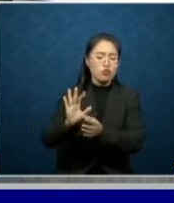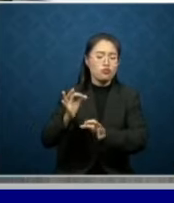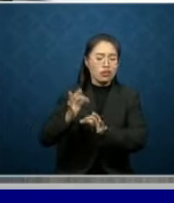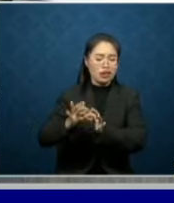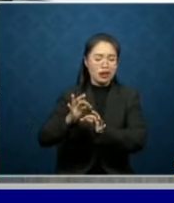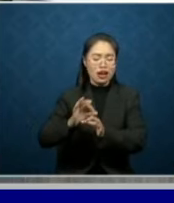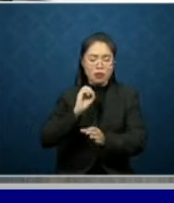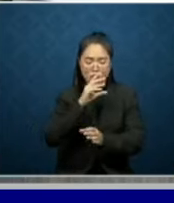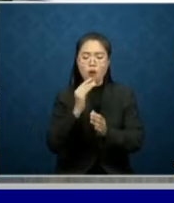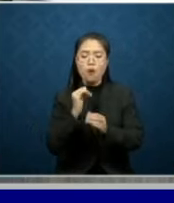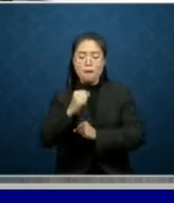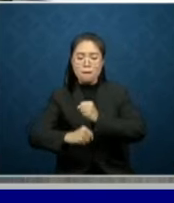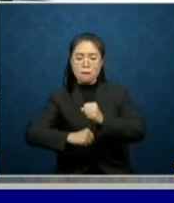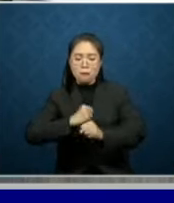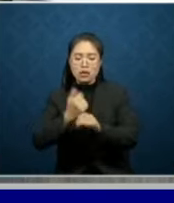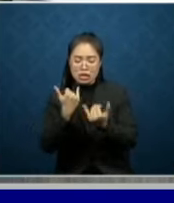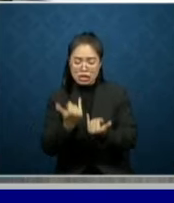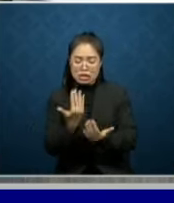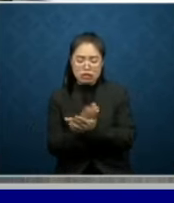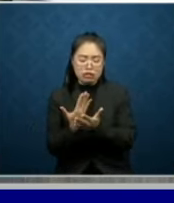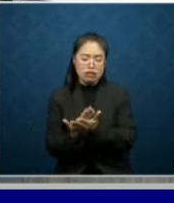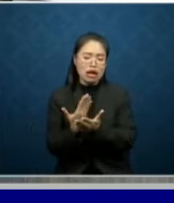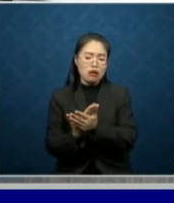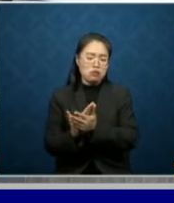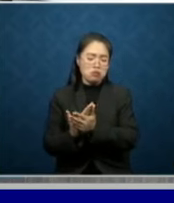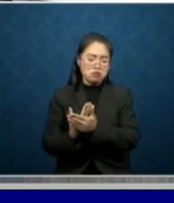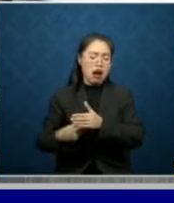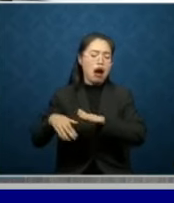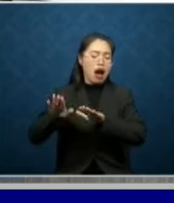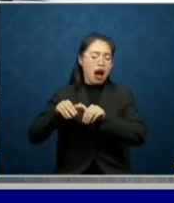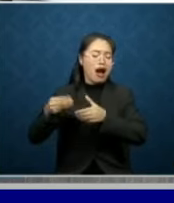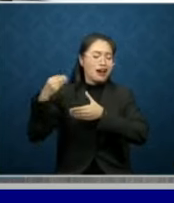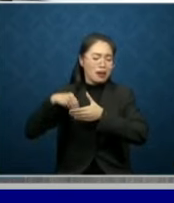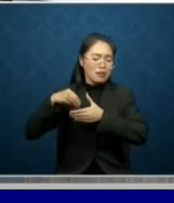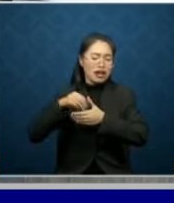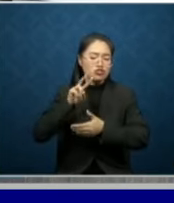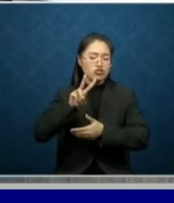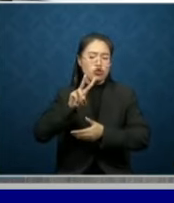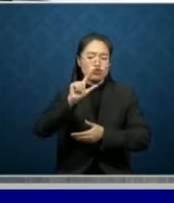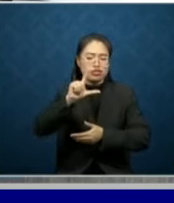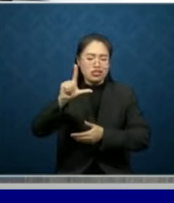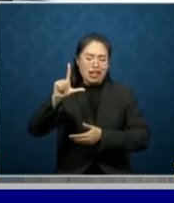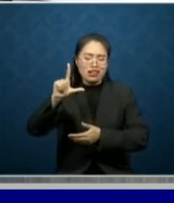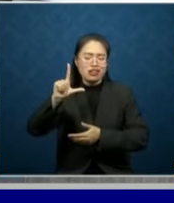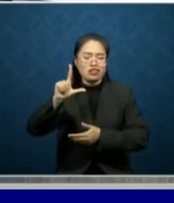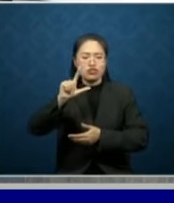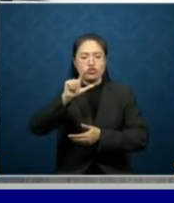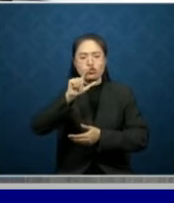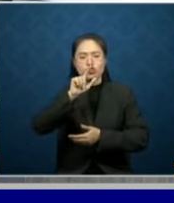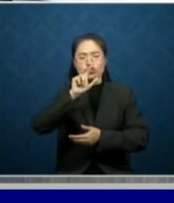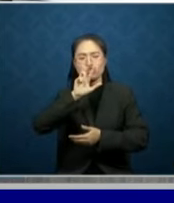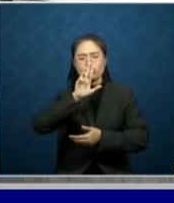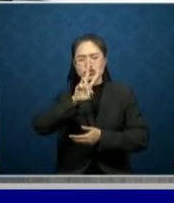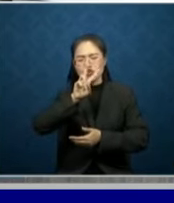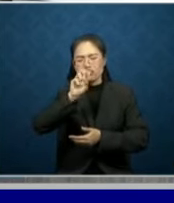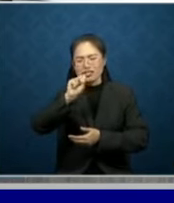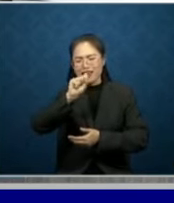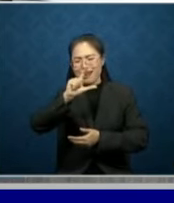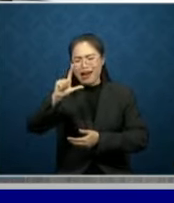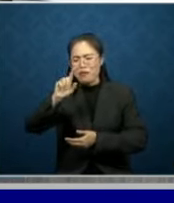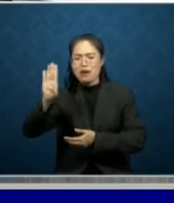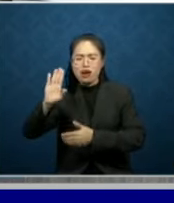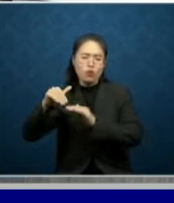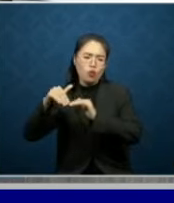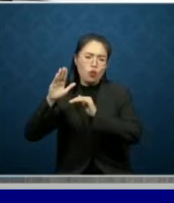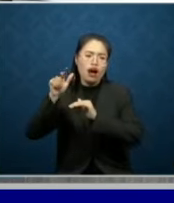นี้มีกำไร 220,000 ล้านวิกฤตตุนการชำระเงินไม่มีเงินตาต่างประเทศหรือเงินทุนสำรองเพียงพอใน